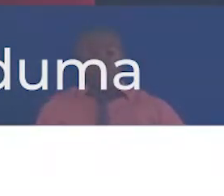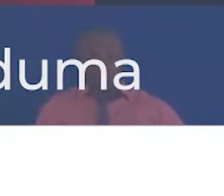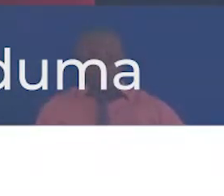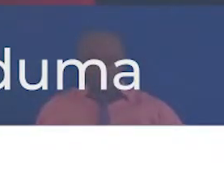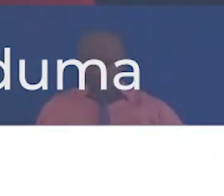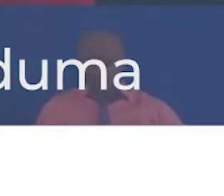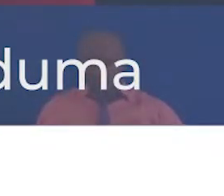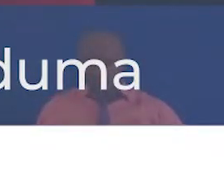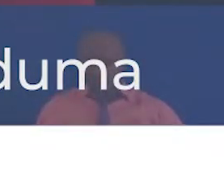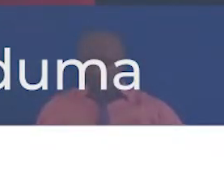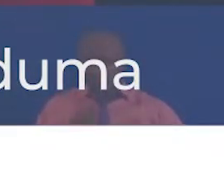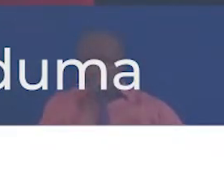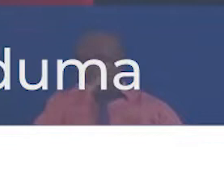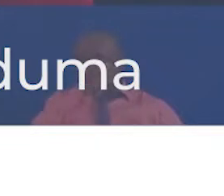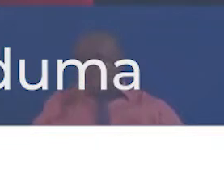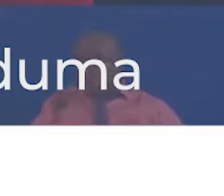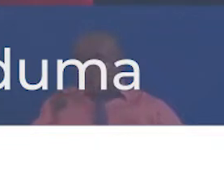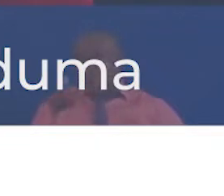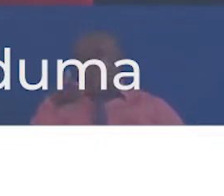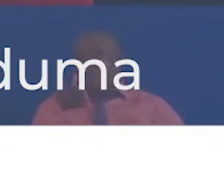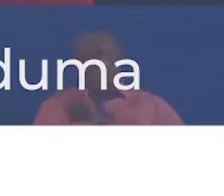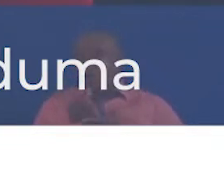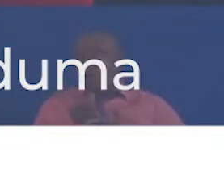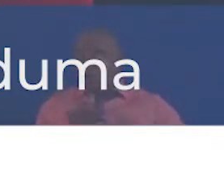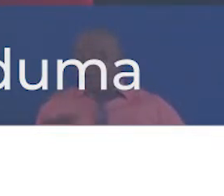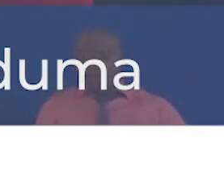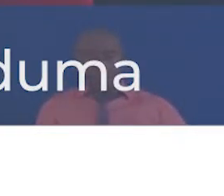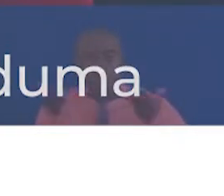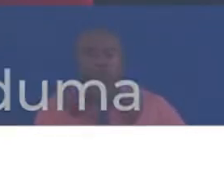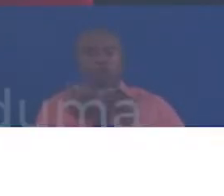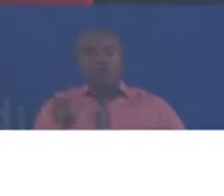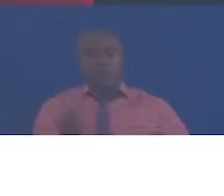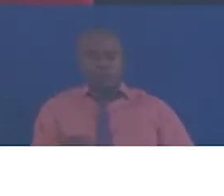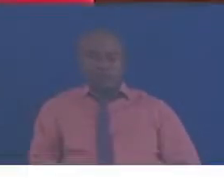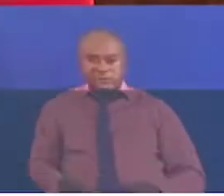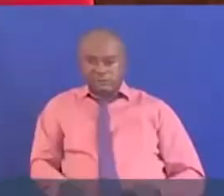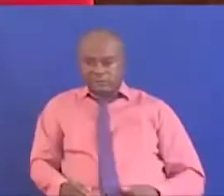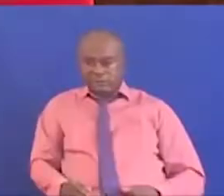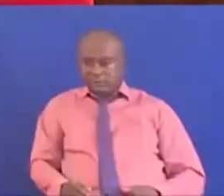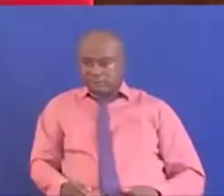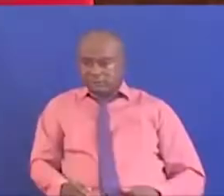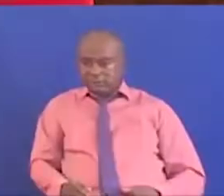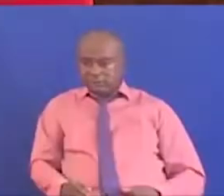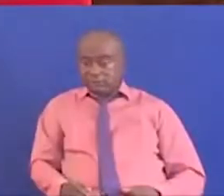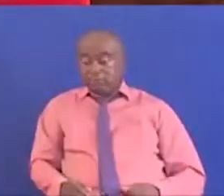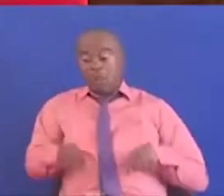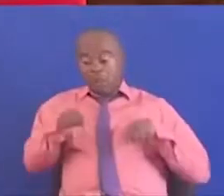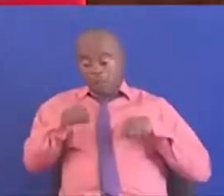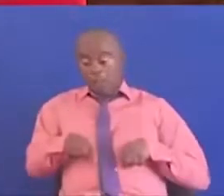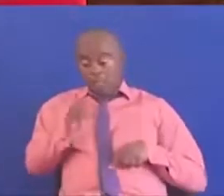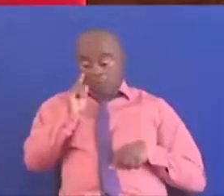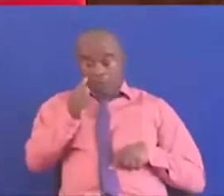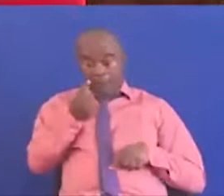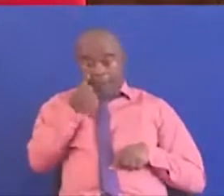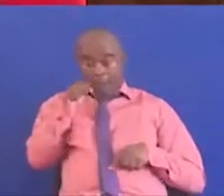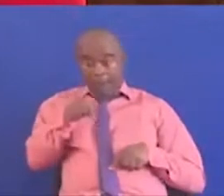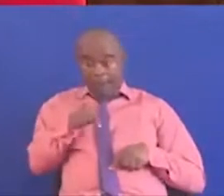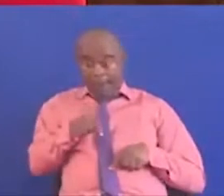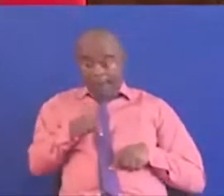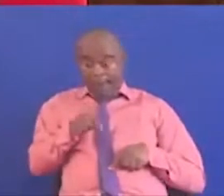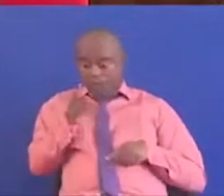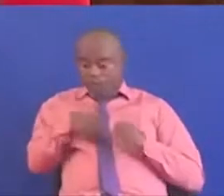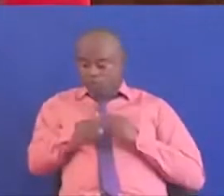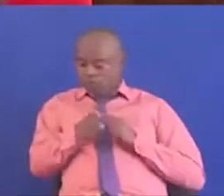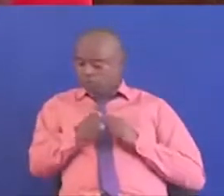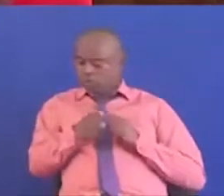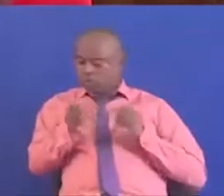kuwa fedha za maendeleo zilizotengwa kwa ajili ya eneo la Ngorongoro zinahamishwa na kwenda Handeni mkoani Tanga ambako wakazi